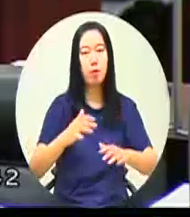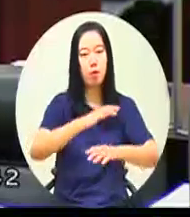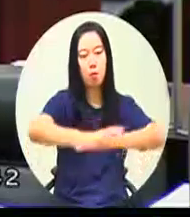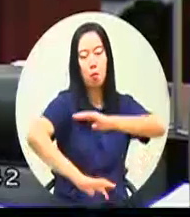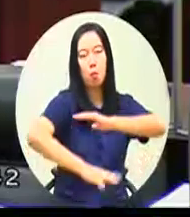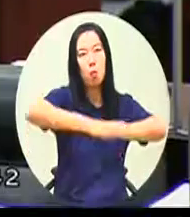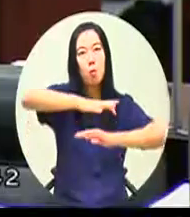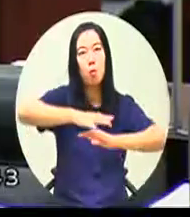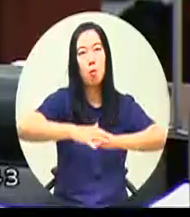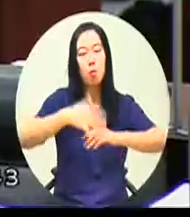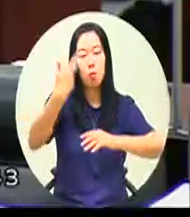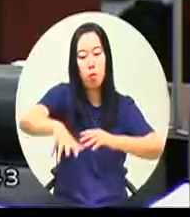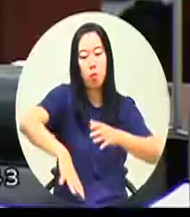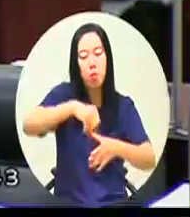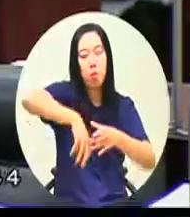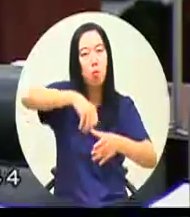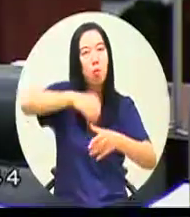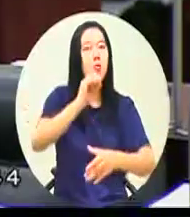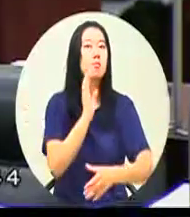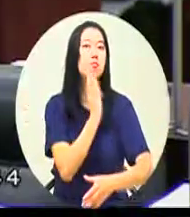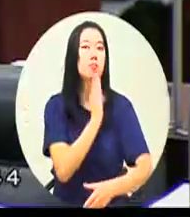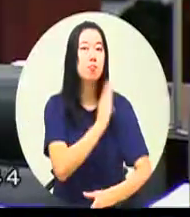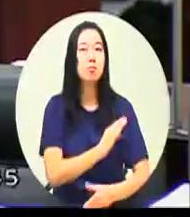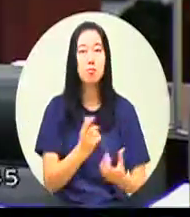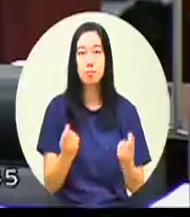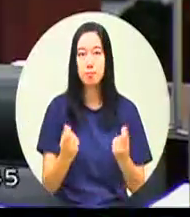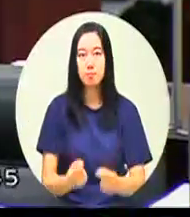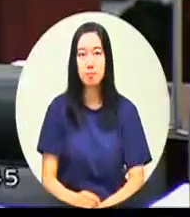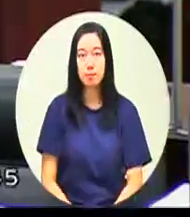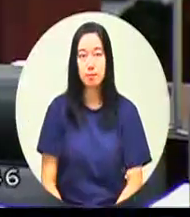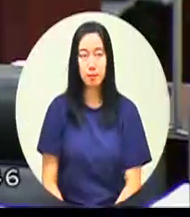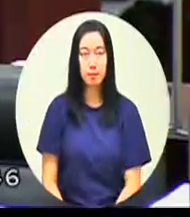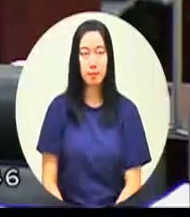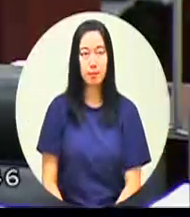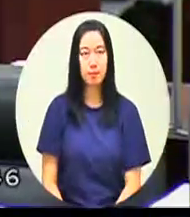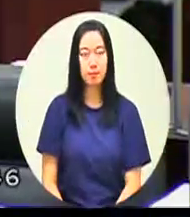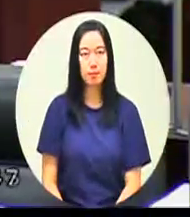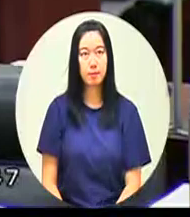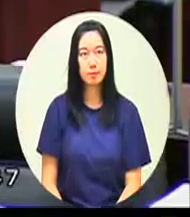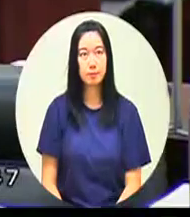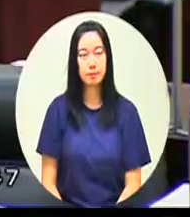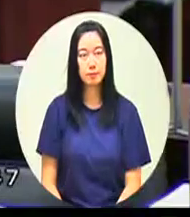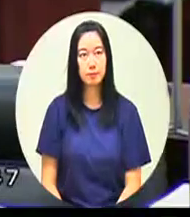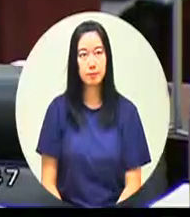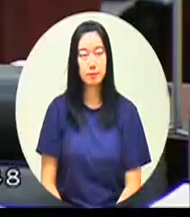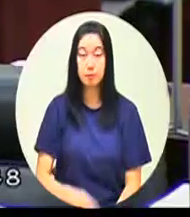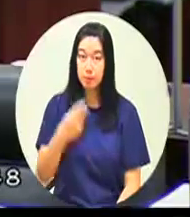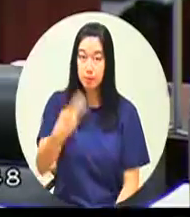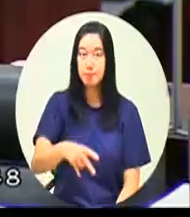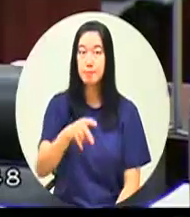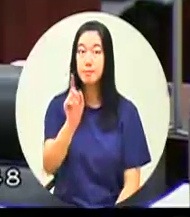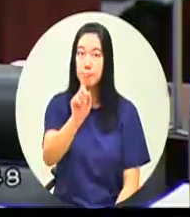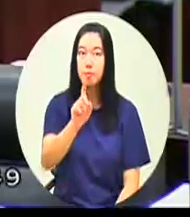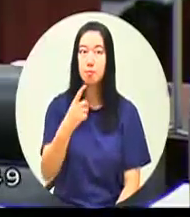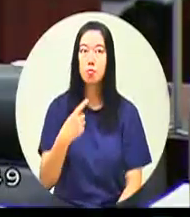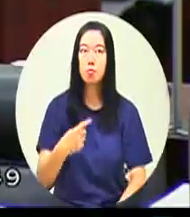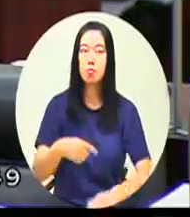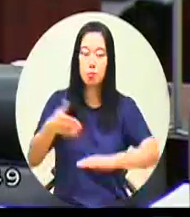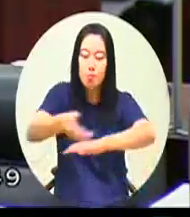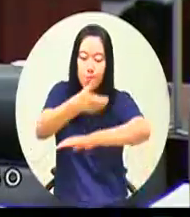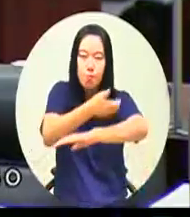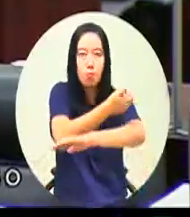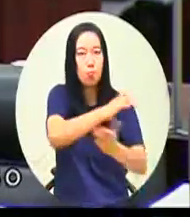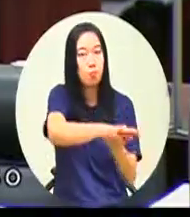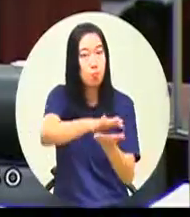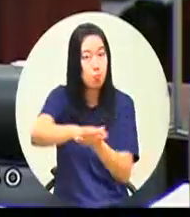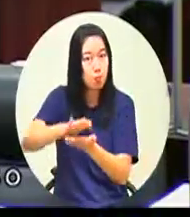水吼、哦，都啊没有办法来消化啦。吼、哦、啊，这个是啊，尤其疏浚吼、哦，也是一个财